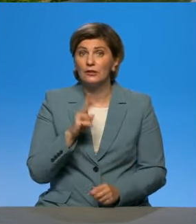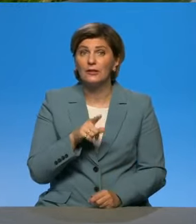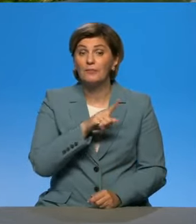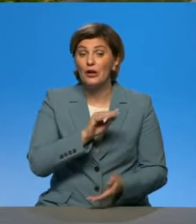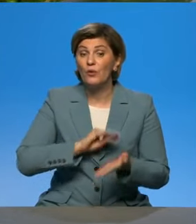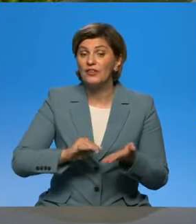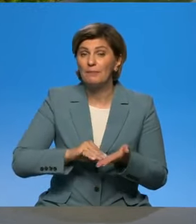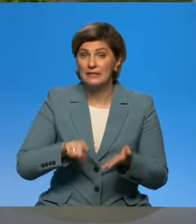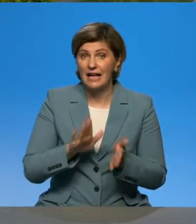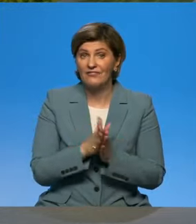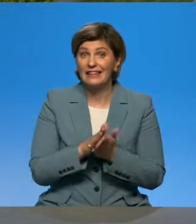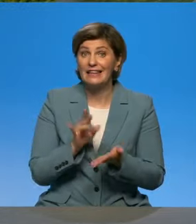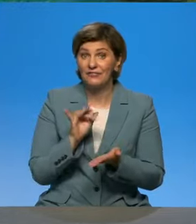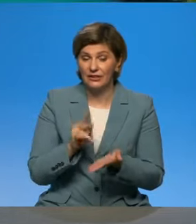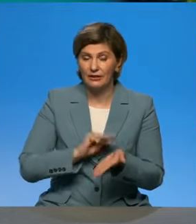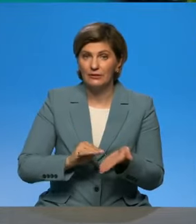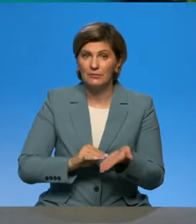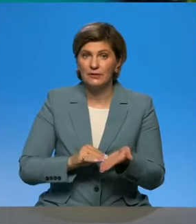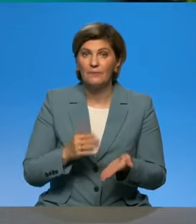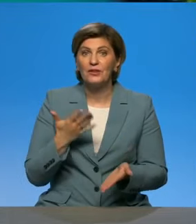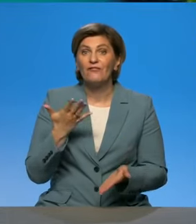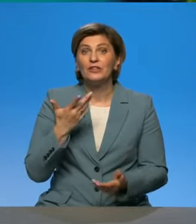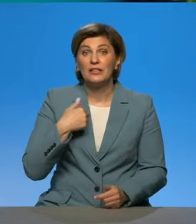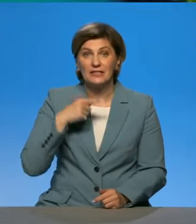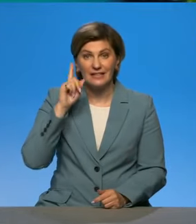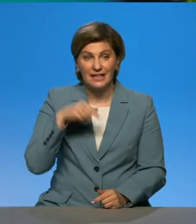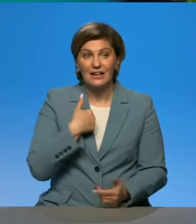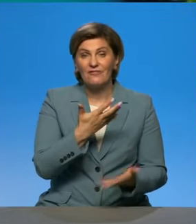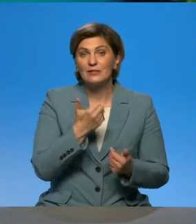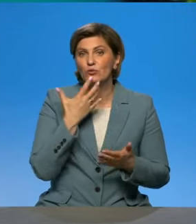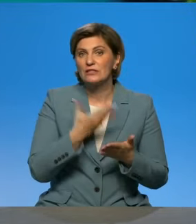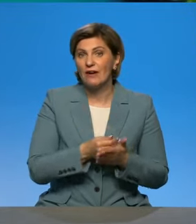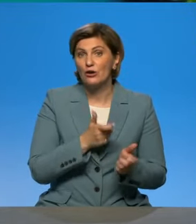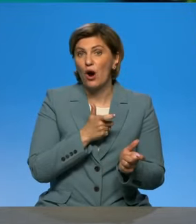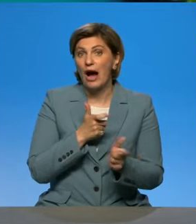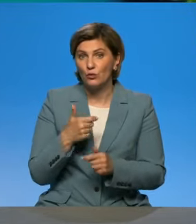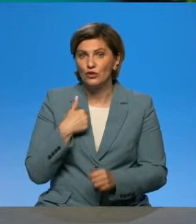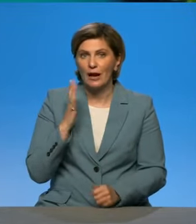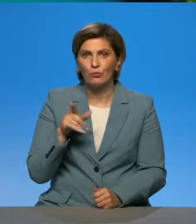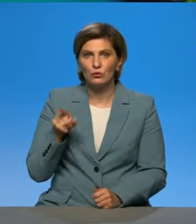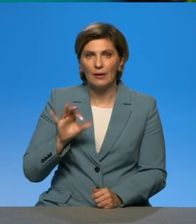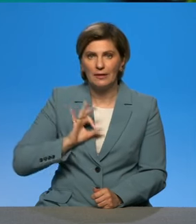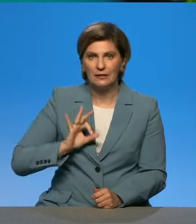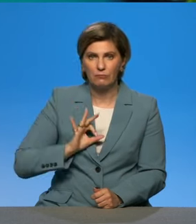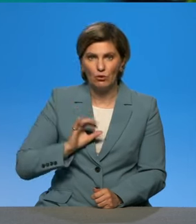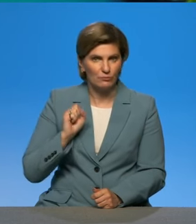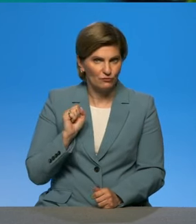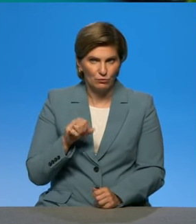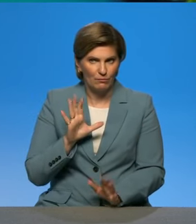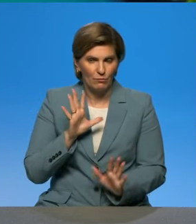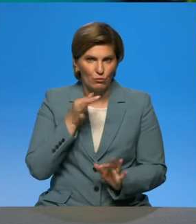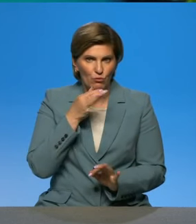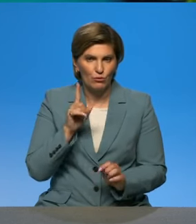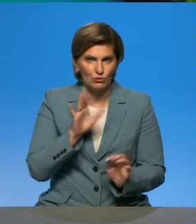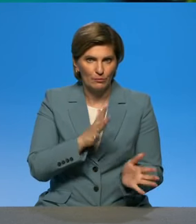своих дневниках. Он написал: вы знаете, вот если я возьму свое оружие, наверняка я его буду использовать, потому что, ну, всякое может быть, и я могу